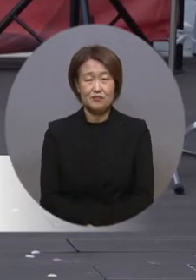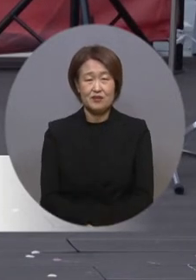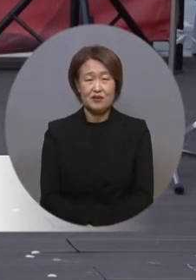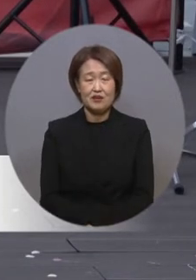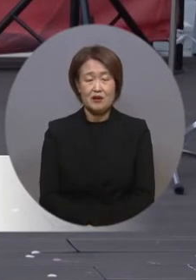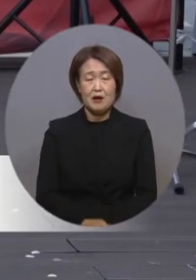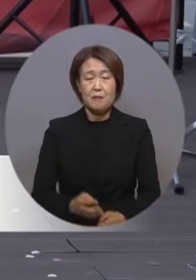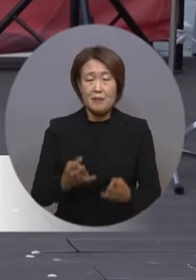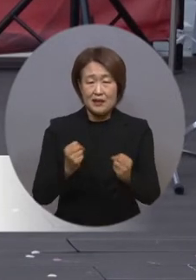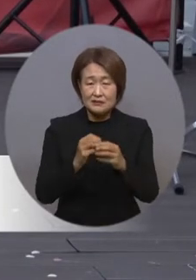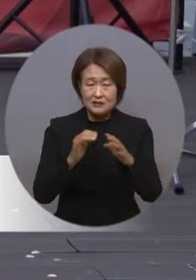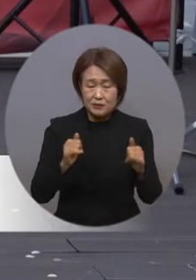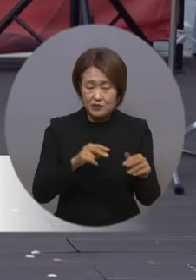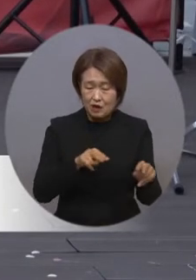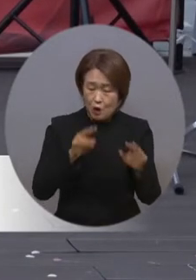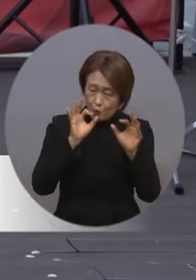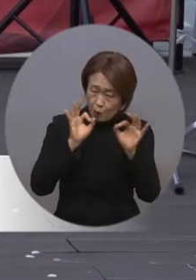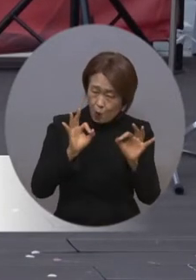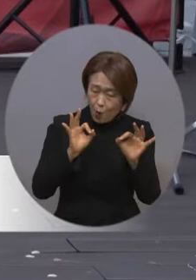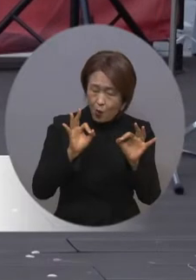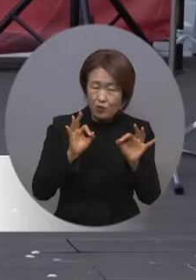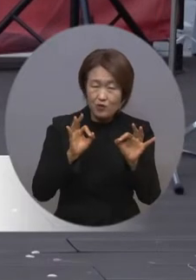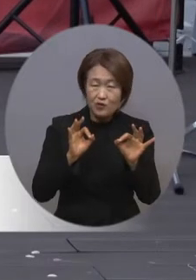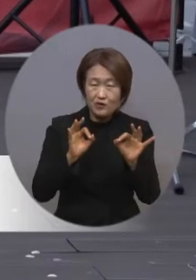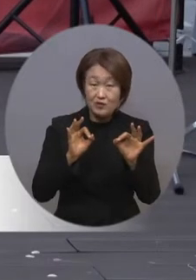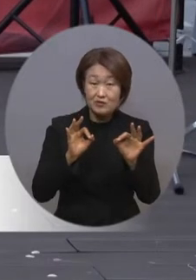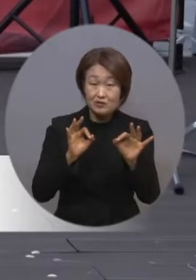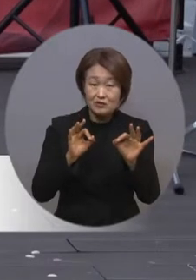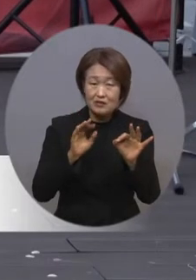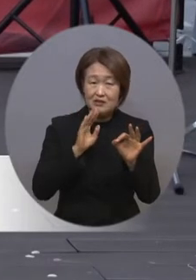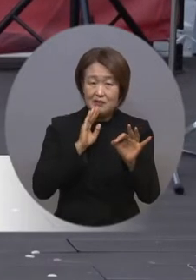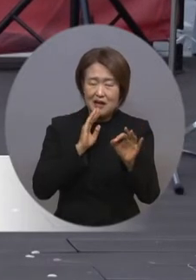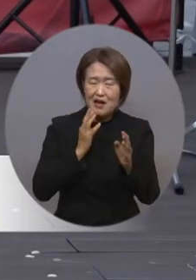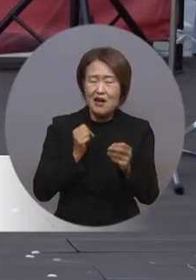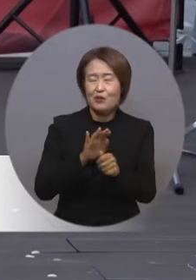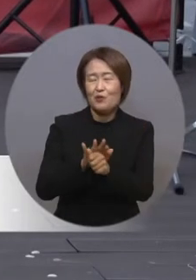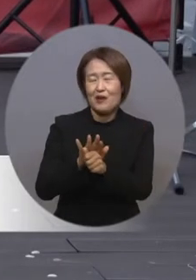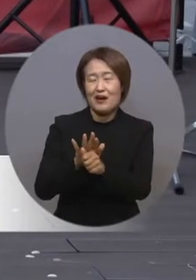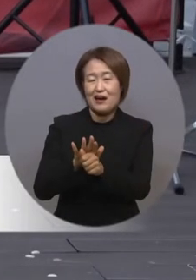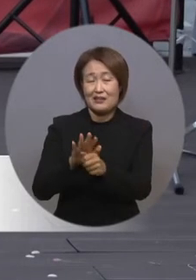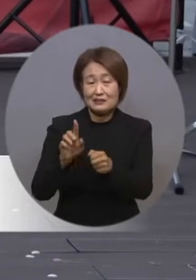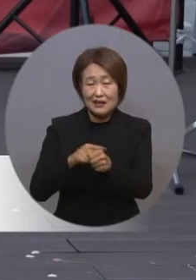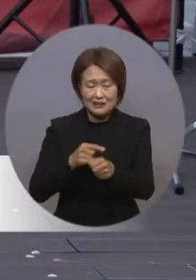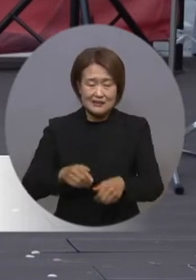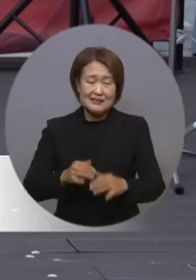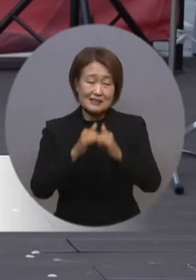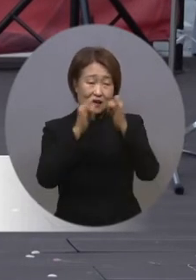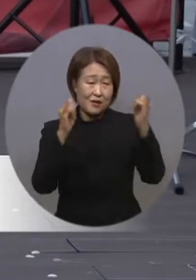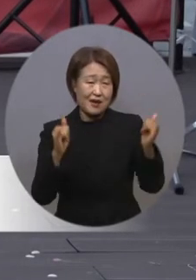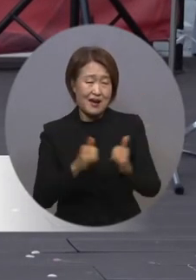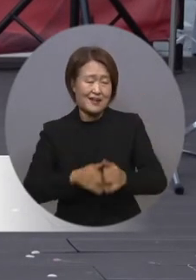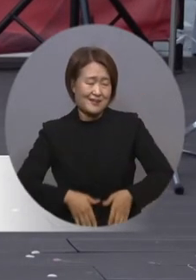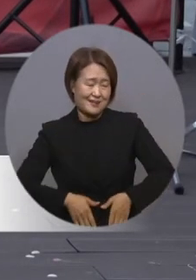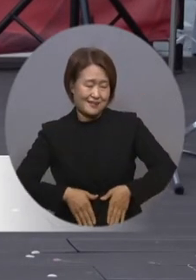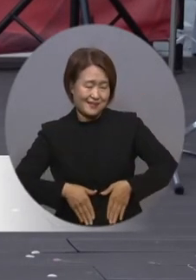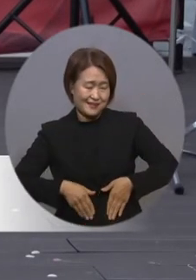많이 동기부여되고 발굴돼서 따뜻한 사회가 보다